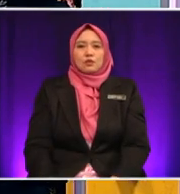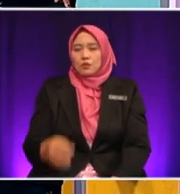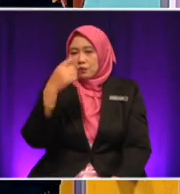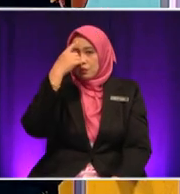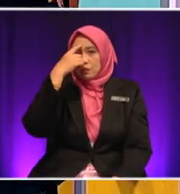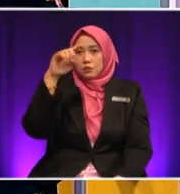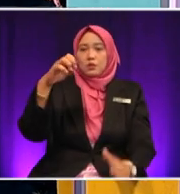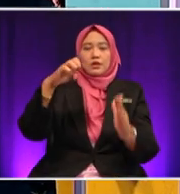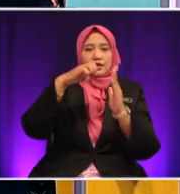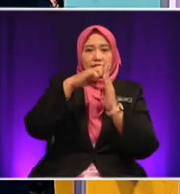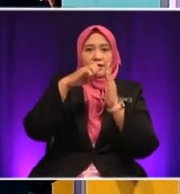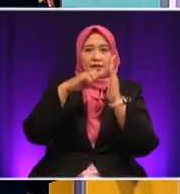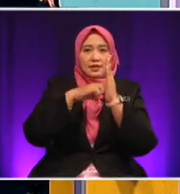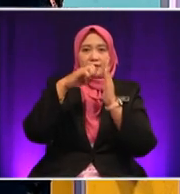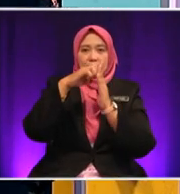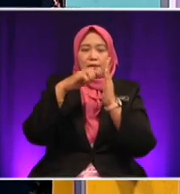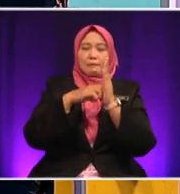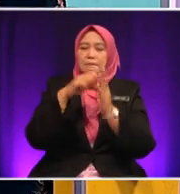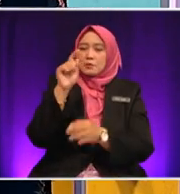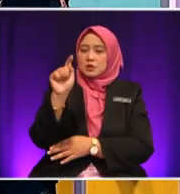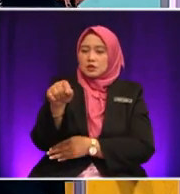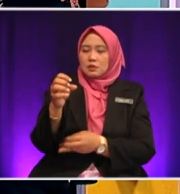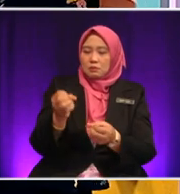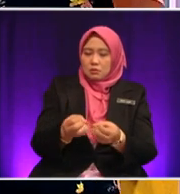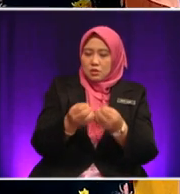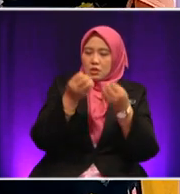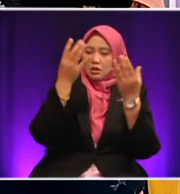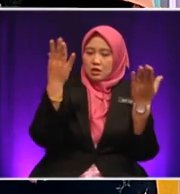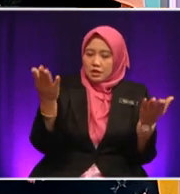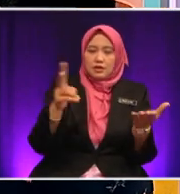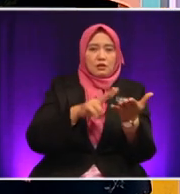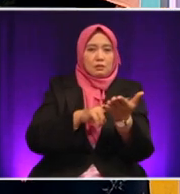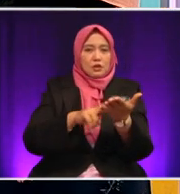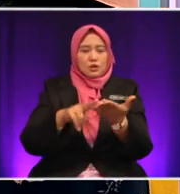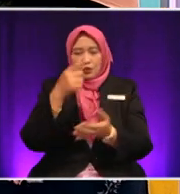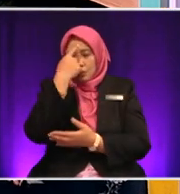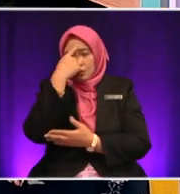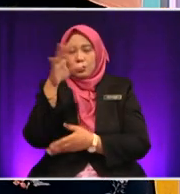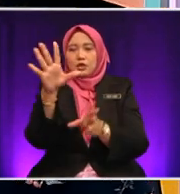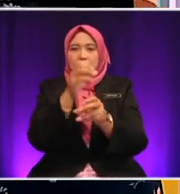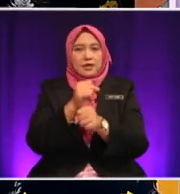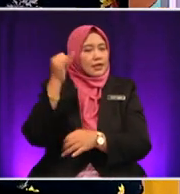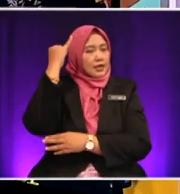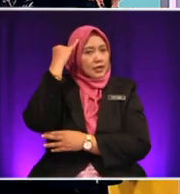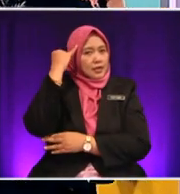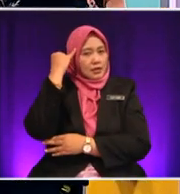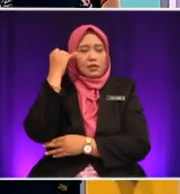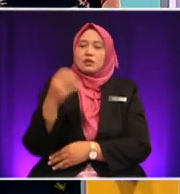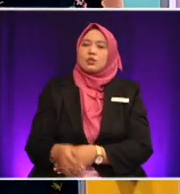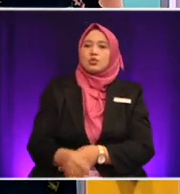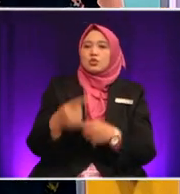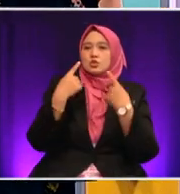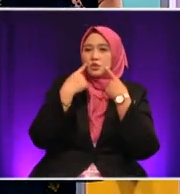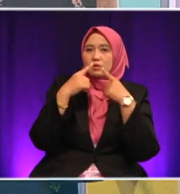buat bacaan Jadi maksudnya ada ide anak jawab Nanti untuk etika soalnya pernah lihat